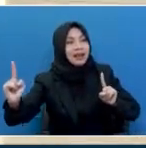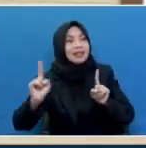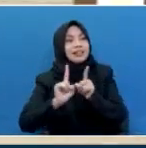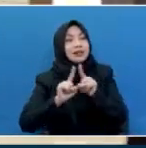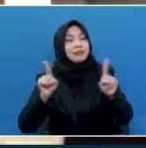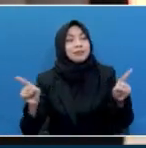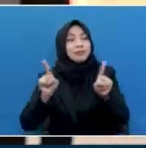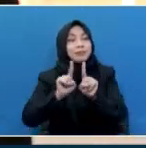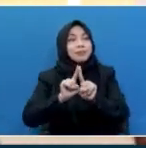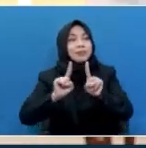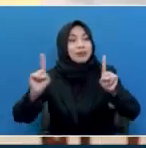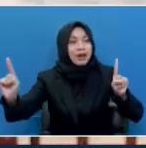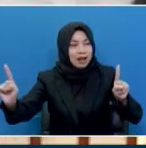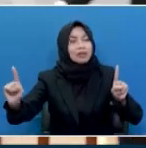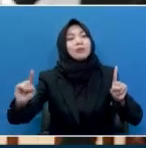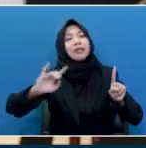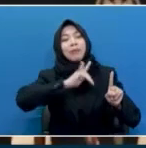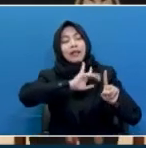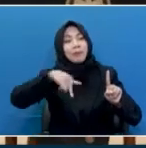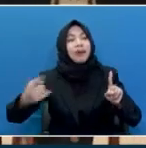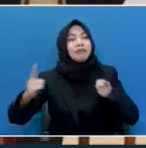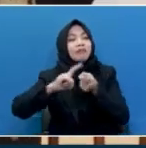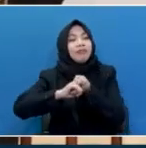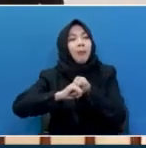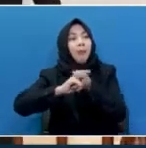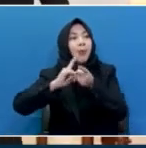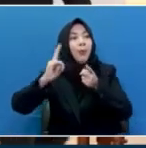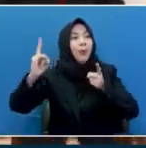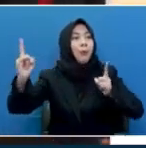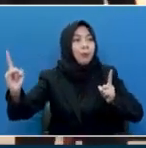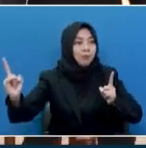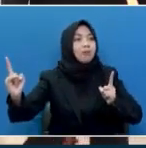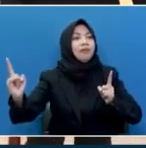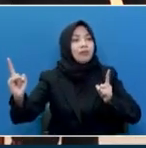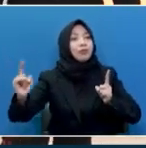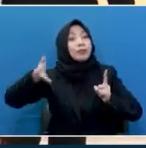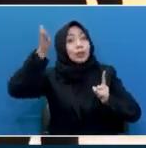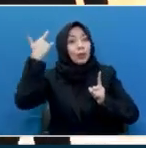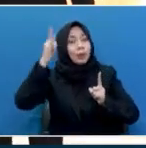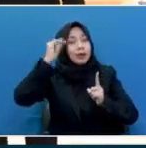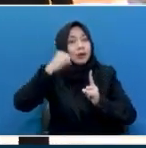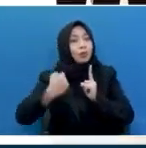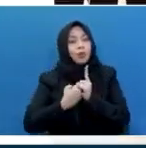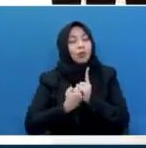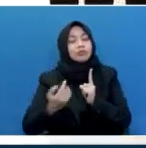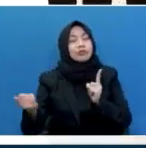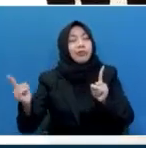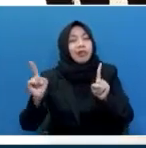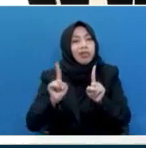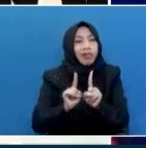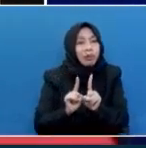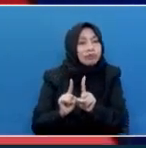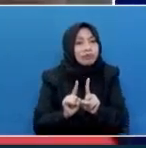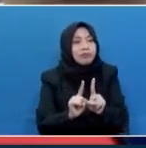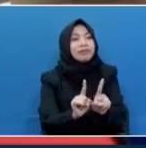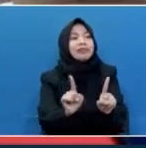Membangun hubungan tidak ingin membangun hubungan yang dekat kemudian dengan partai yang menjadi basis politik awalnya Oke hanya